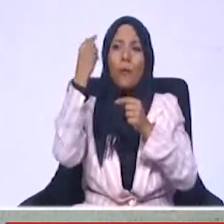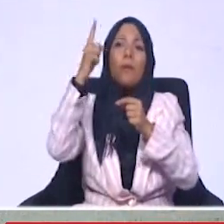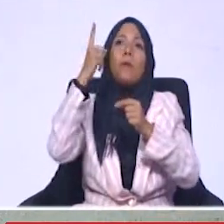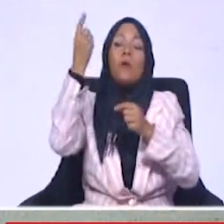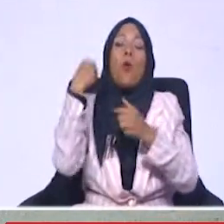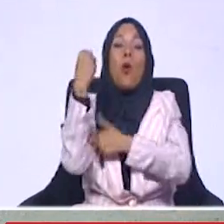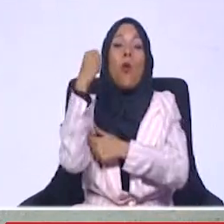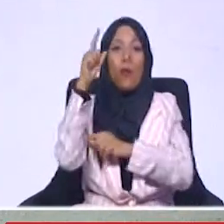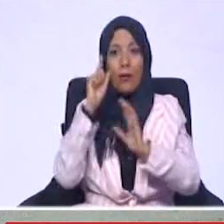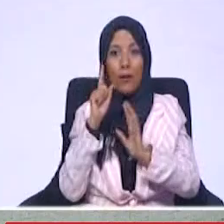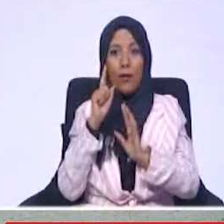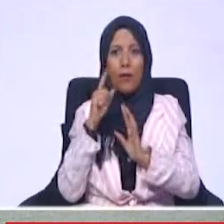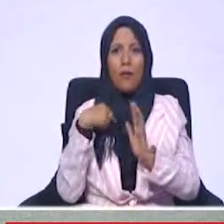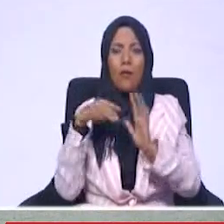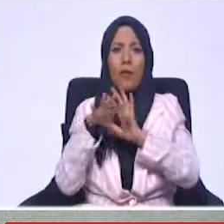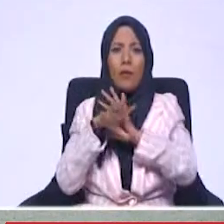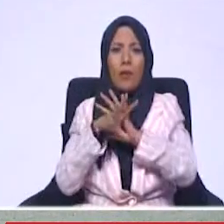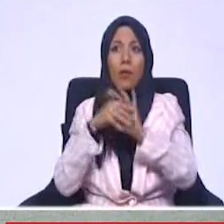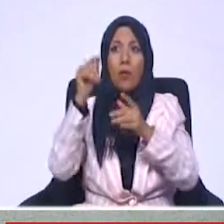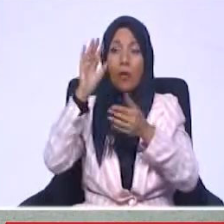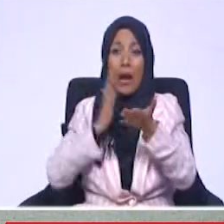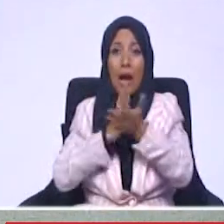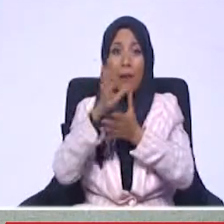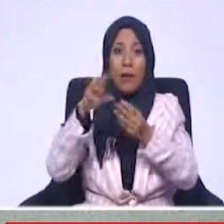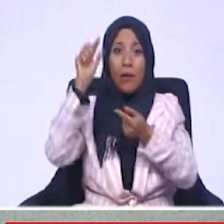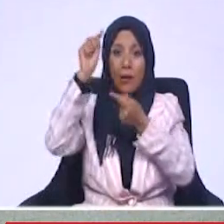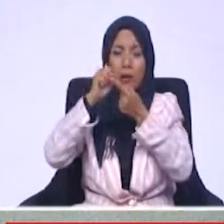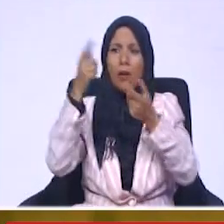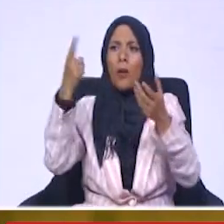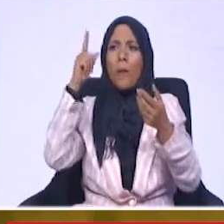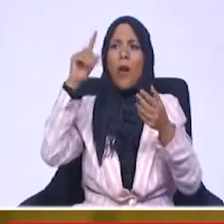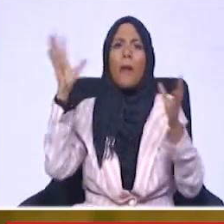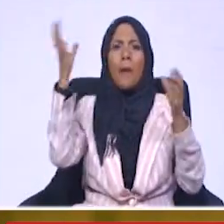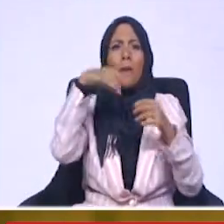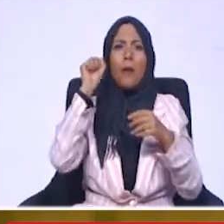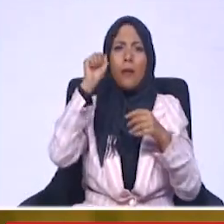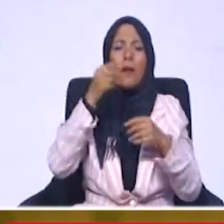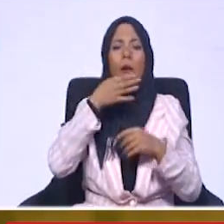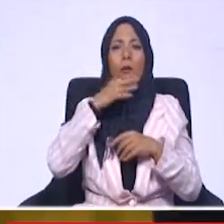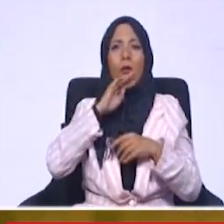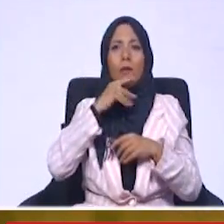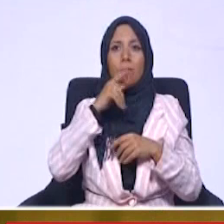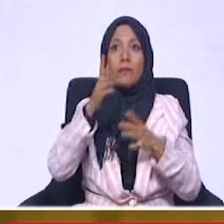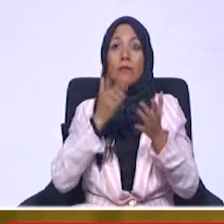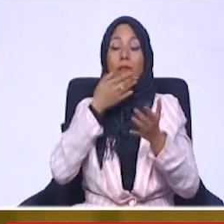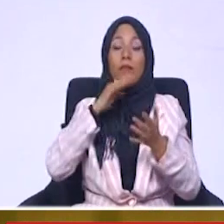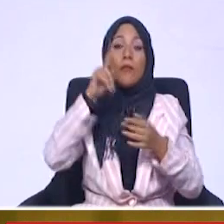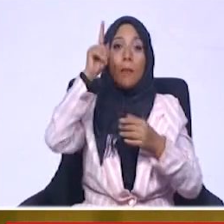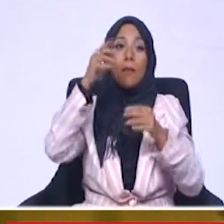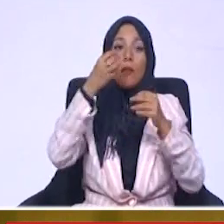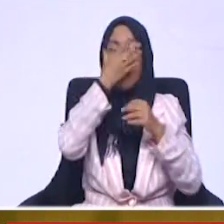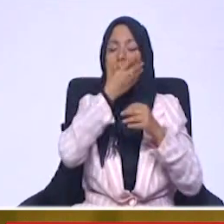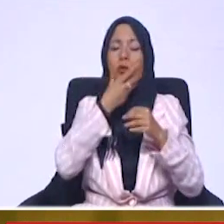لعزته وخضع كل شيء لملكه حمدا يليق بجلال